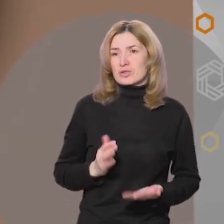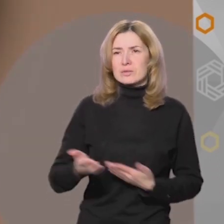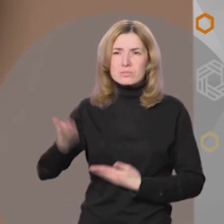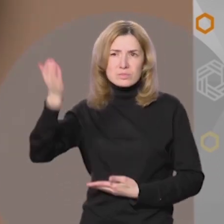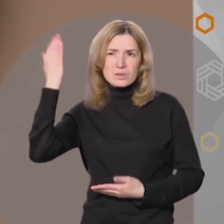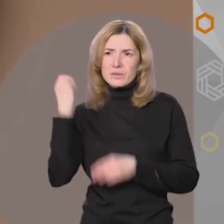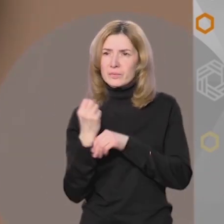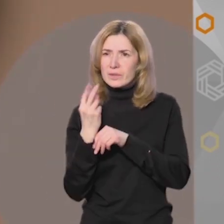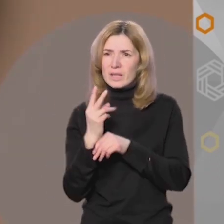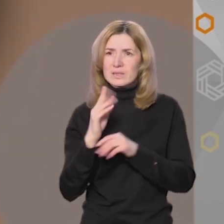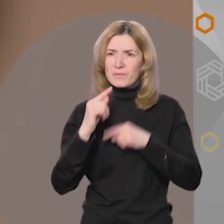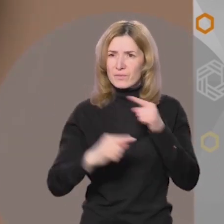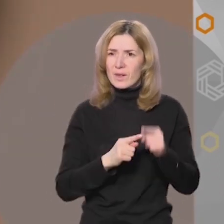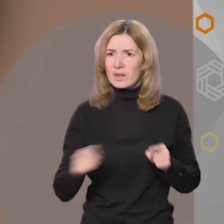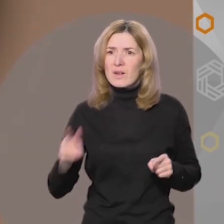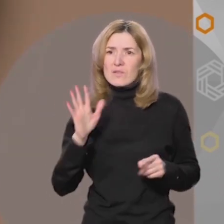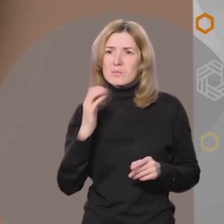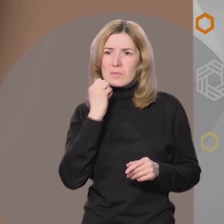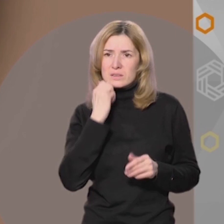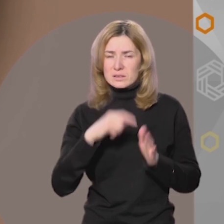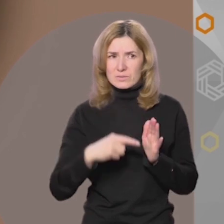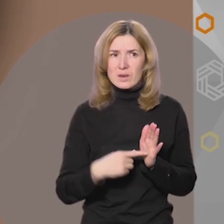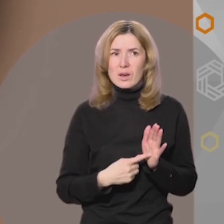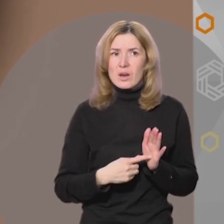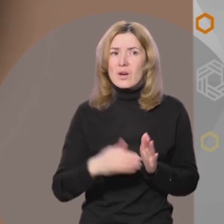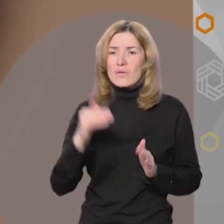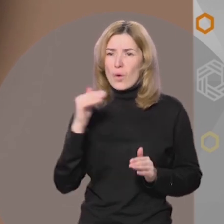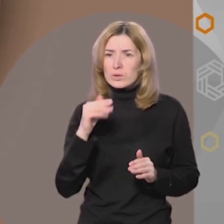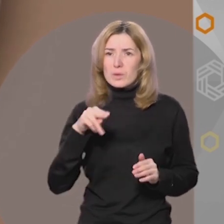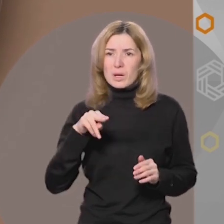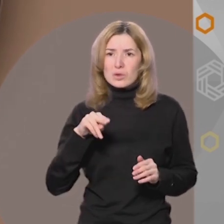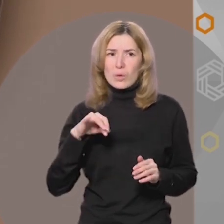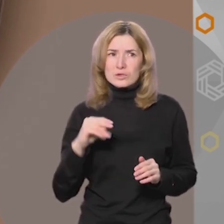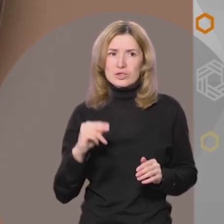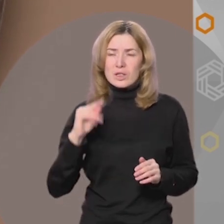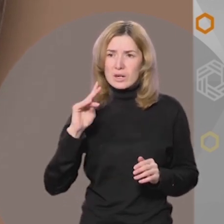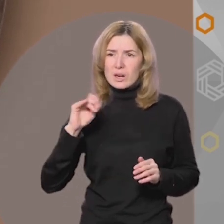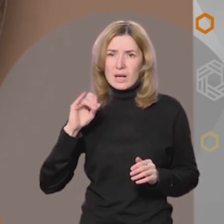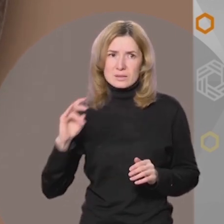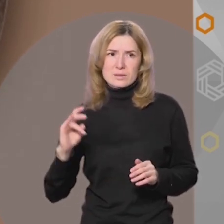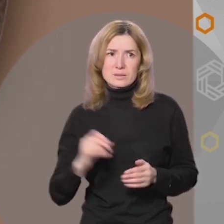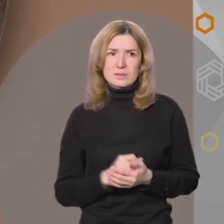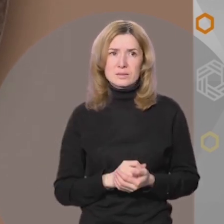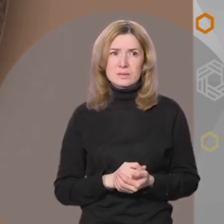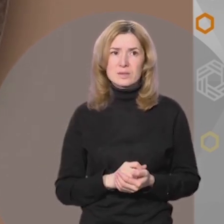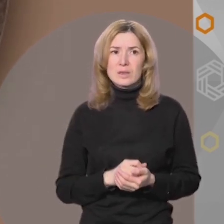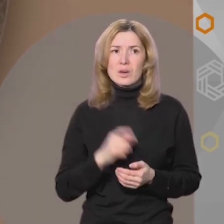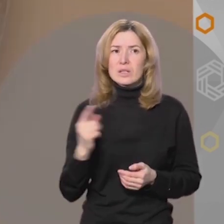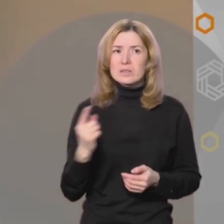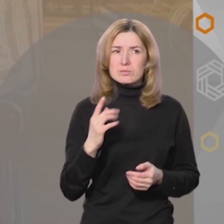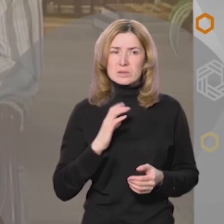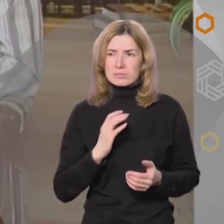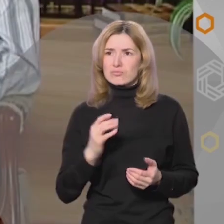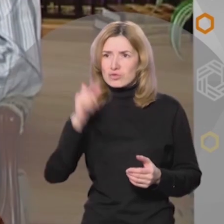Жил в 19 веке в Москве доктор Федор Петрович Гаас. Удивительный был